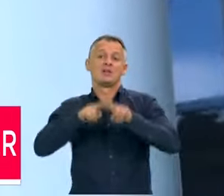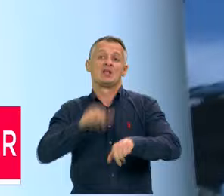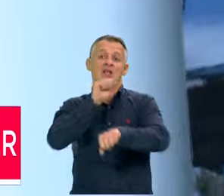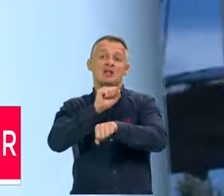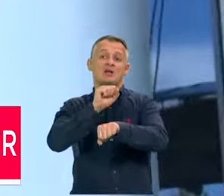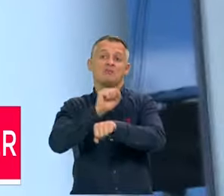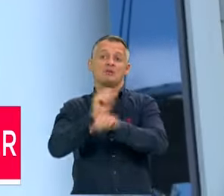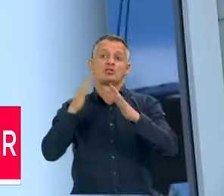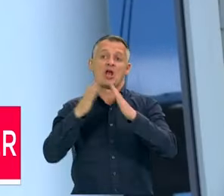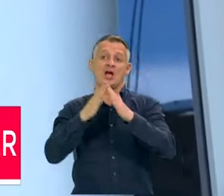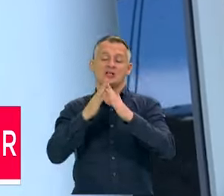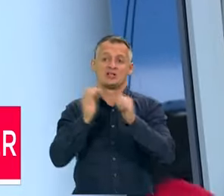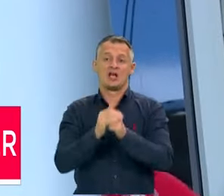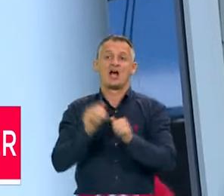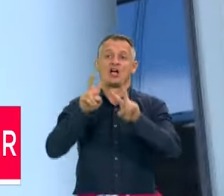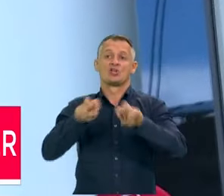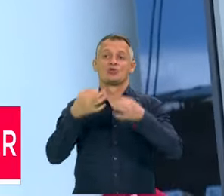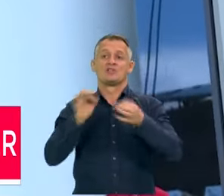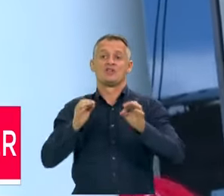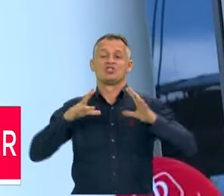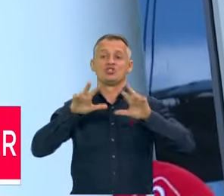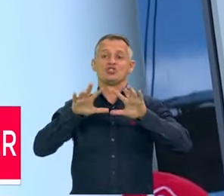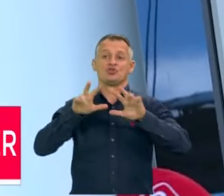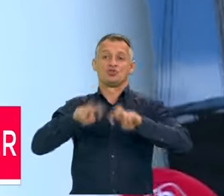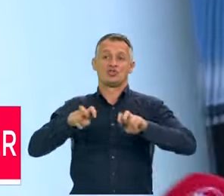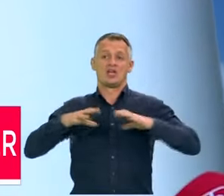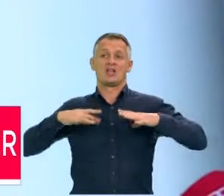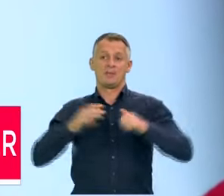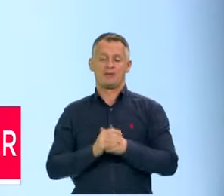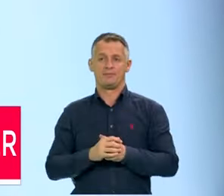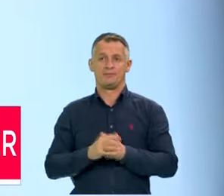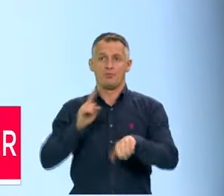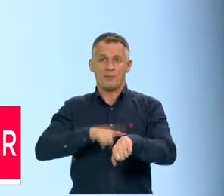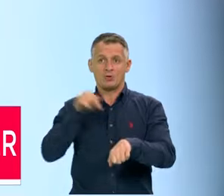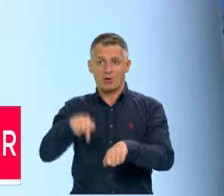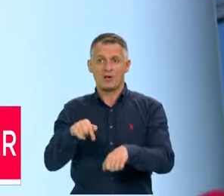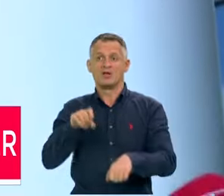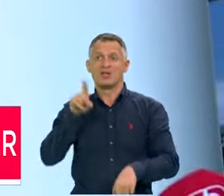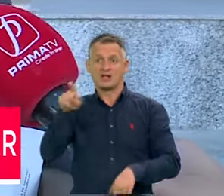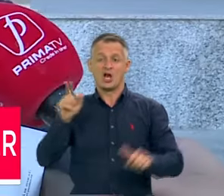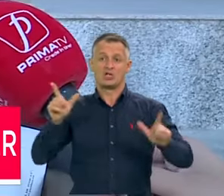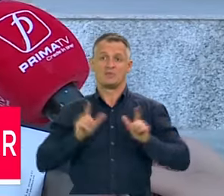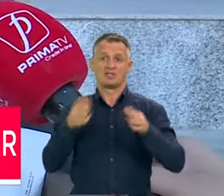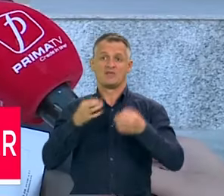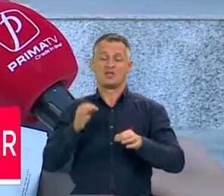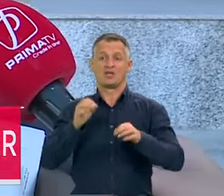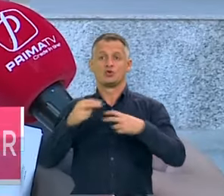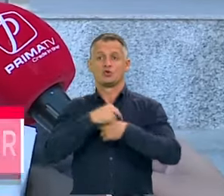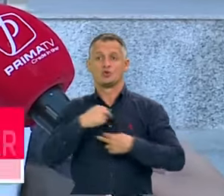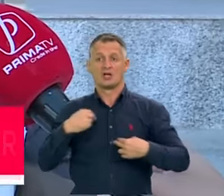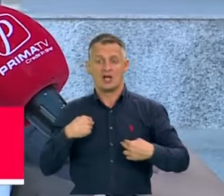nevinovat a cerut să fie cercetat în libertate în momentul de față Sebastian felecanu așteaptă să i fie judecată